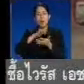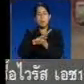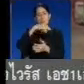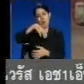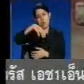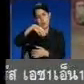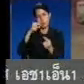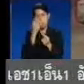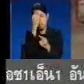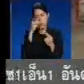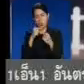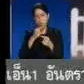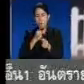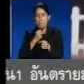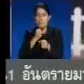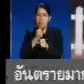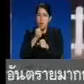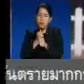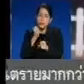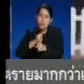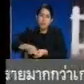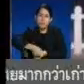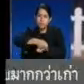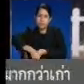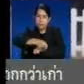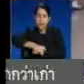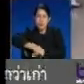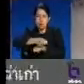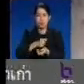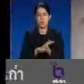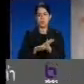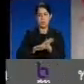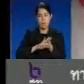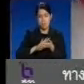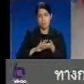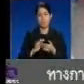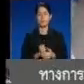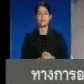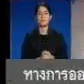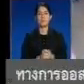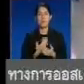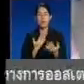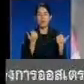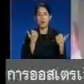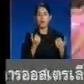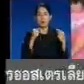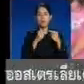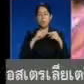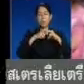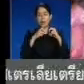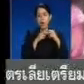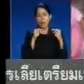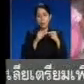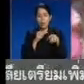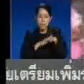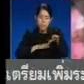ซึ่งขณะนี้ศูนย์เด็กเล็กทั้ง3แห่งสามารถเปิดให้บริการได้ตามปกติแล้วสำหรับสถานการณ์โรคมือเท้าปากในอำเภอสวนขโลกข